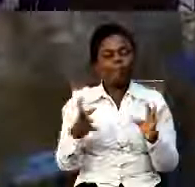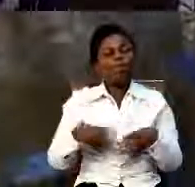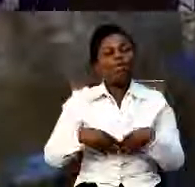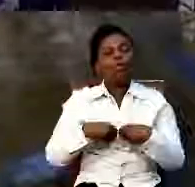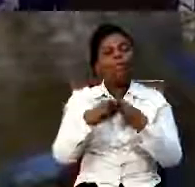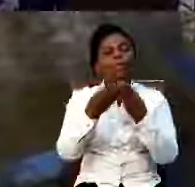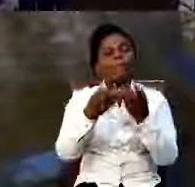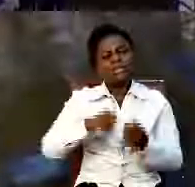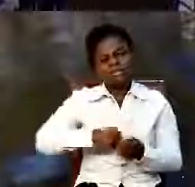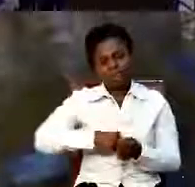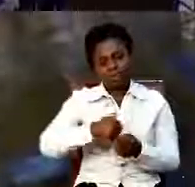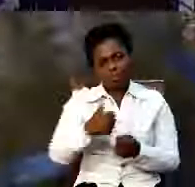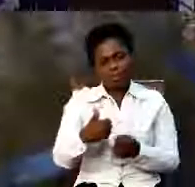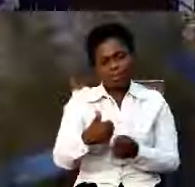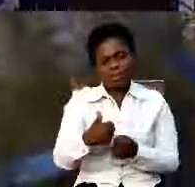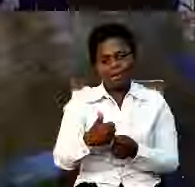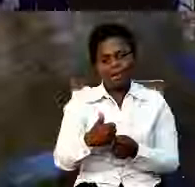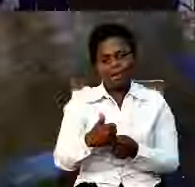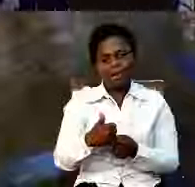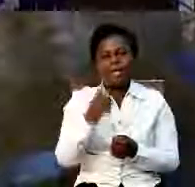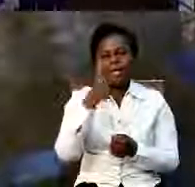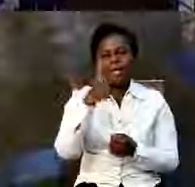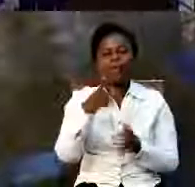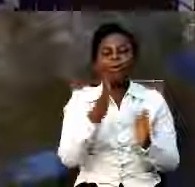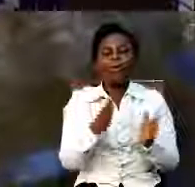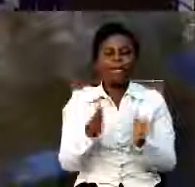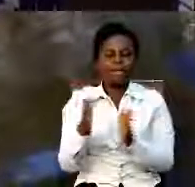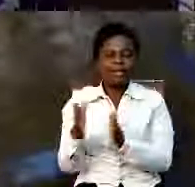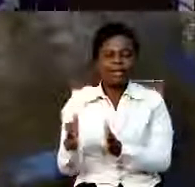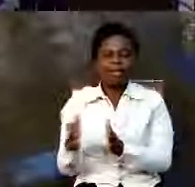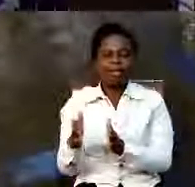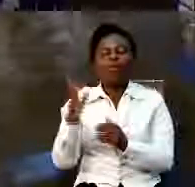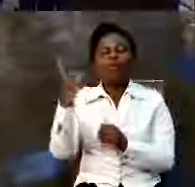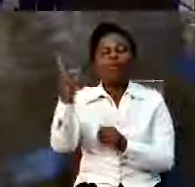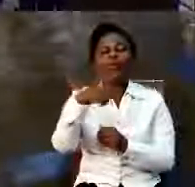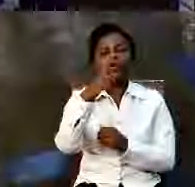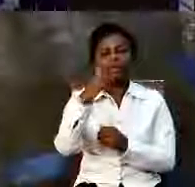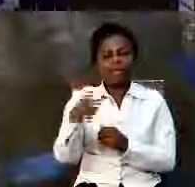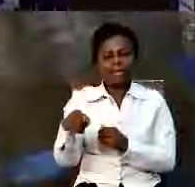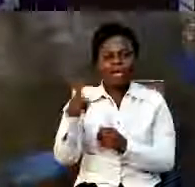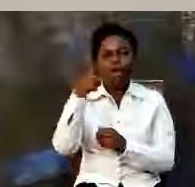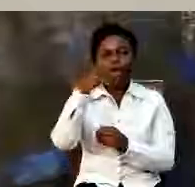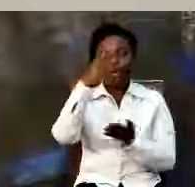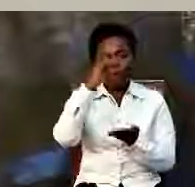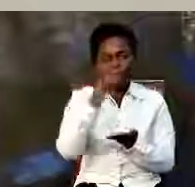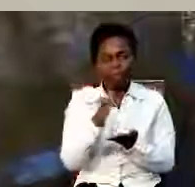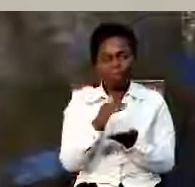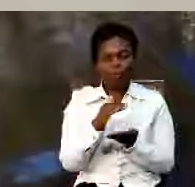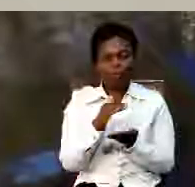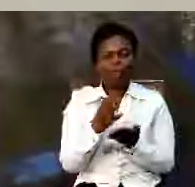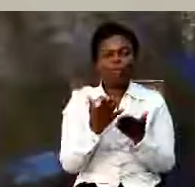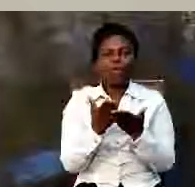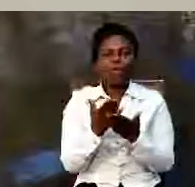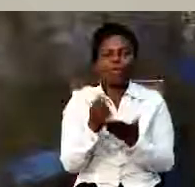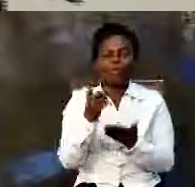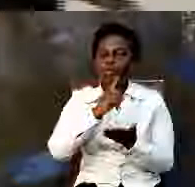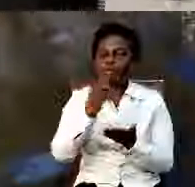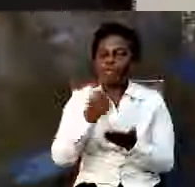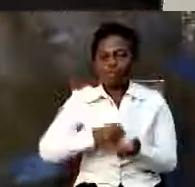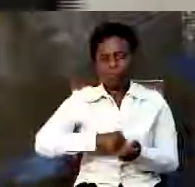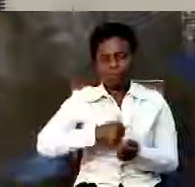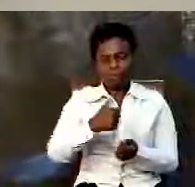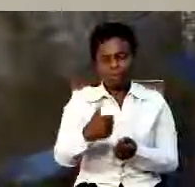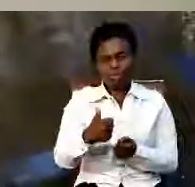Umempatia ruksa ya kuwa mwanadamu, kukosea, kuwa na mapungufu. Maana